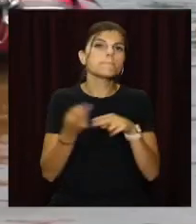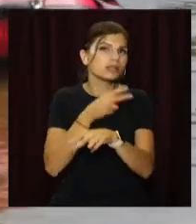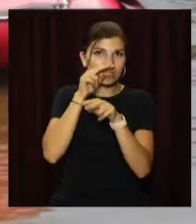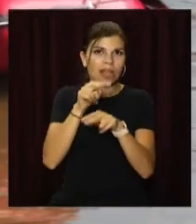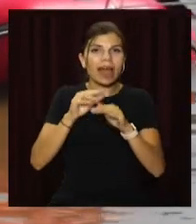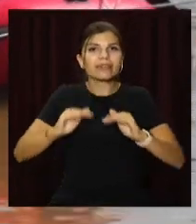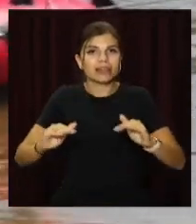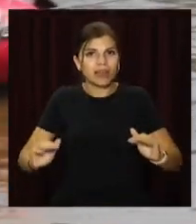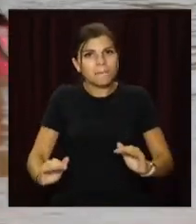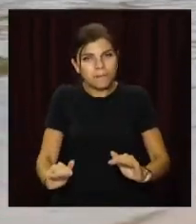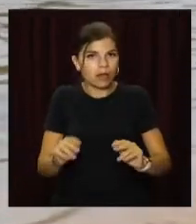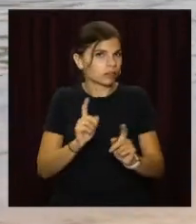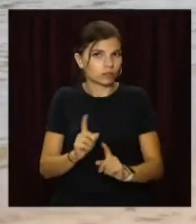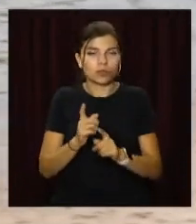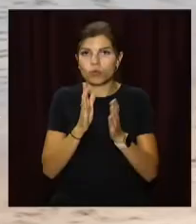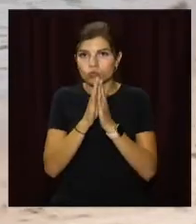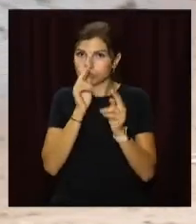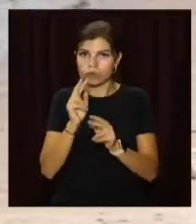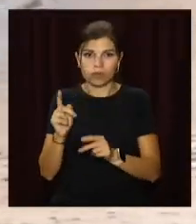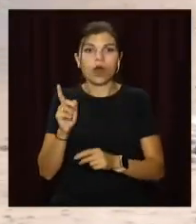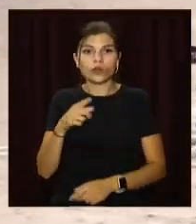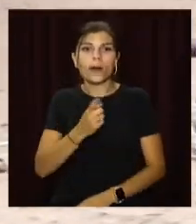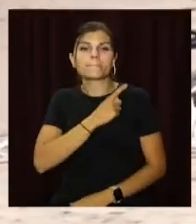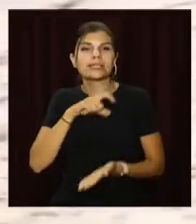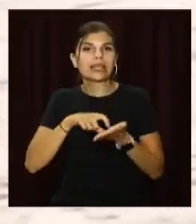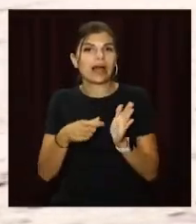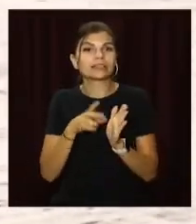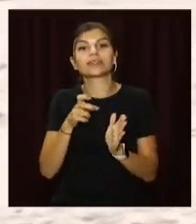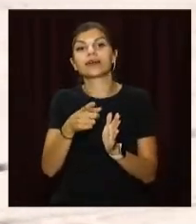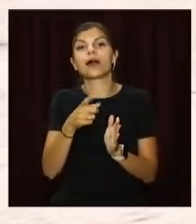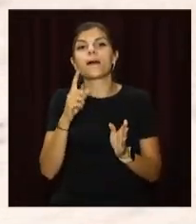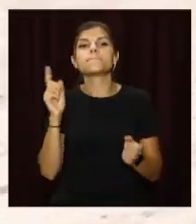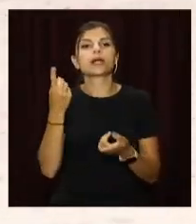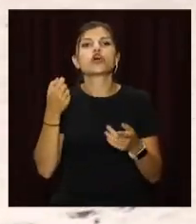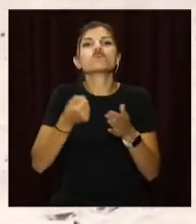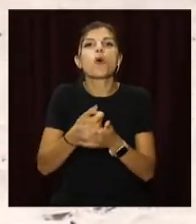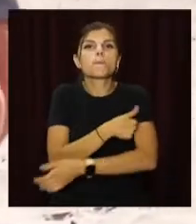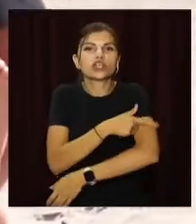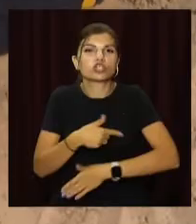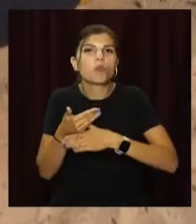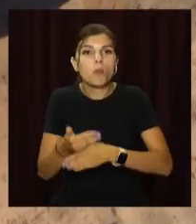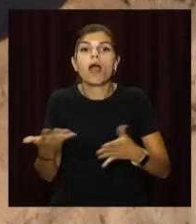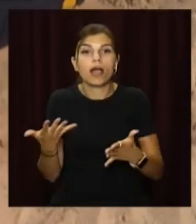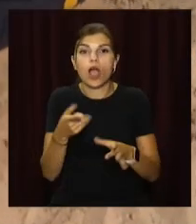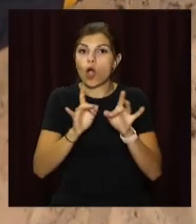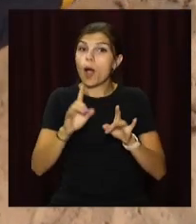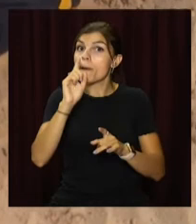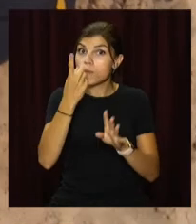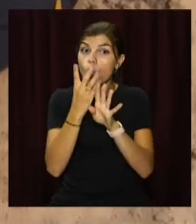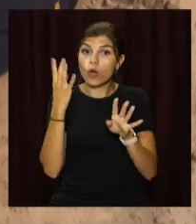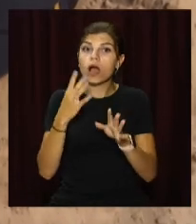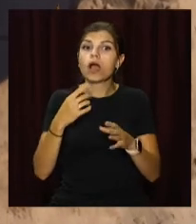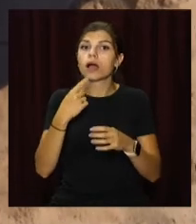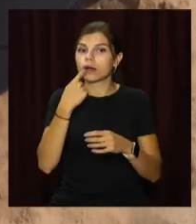нагляду маленьких дітей. Влаштовують також і майстер-класи з надання першої домедичної допомоги. В першу чергу перевіряємо